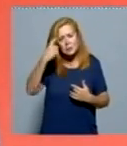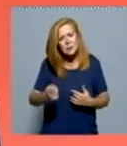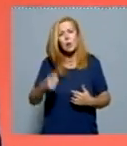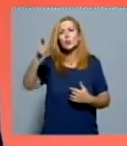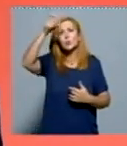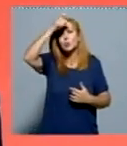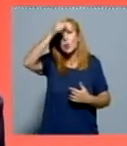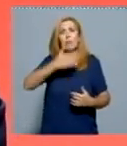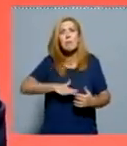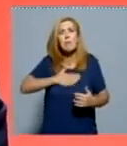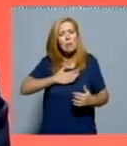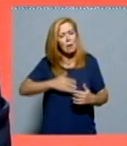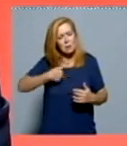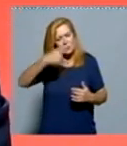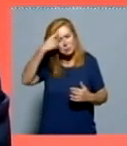Τουρκίας, γνωρίζουμε